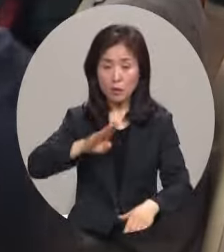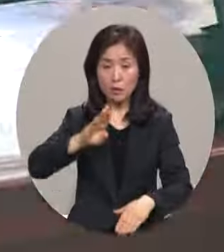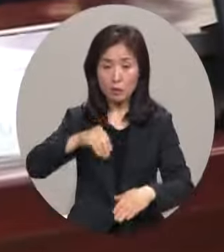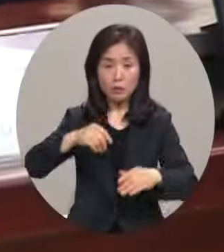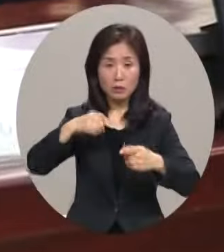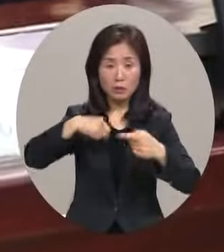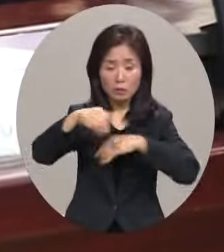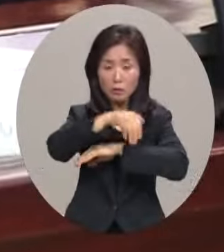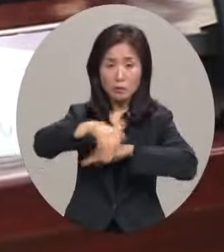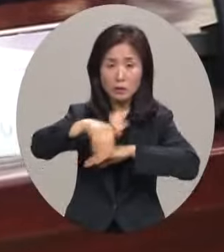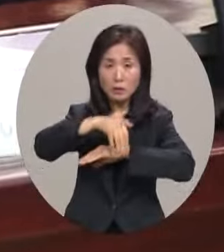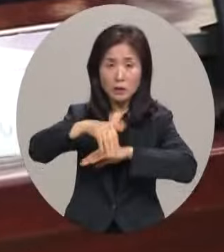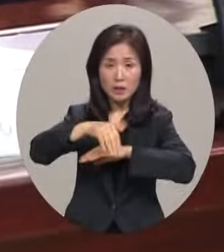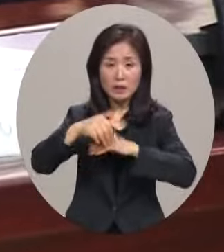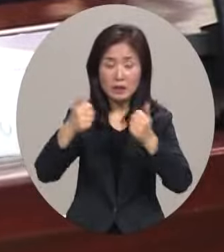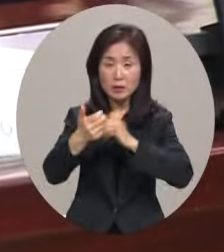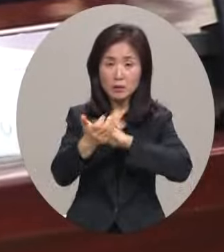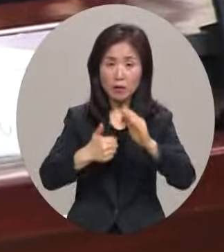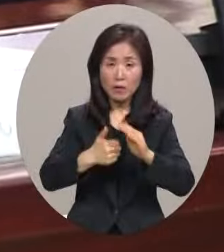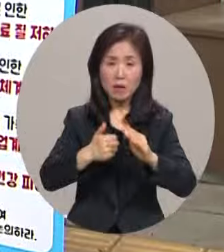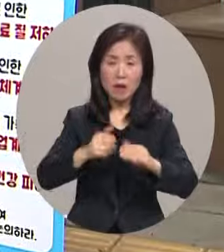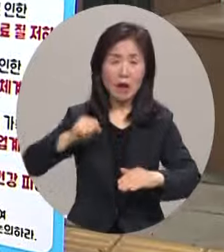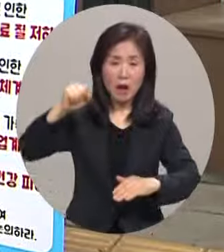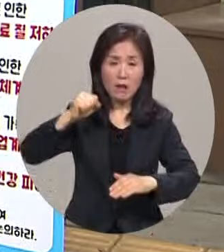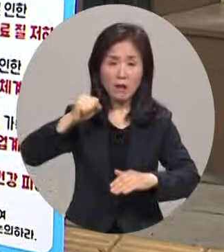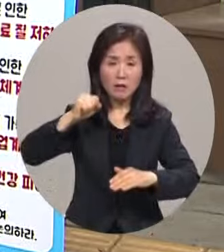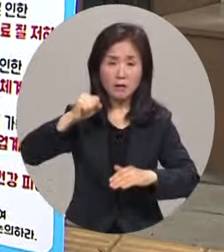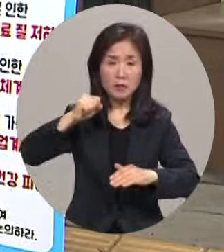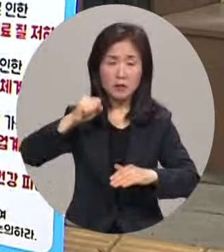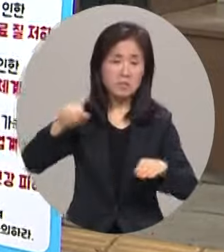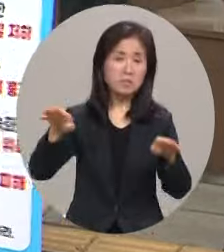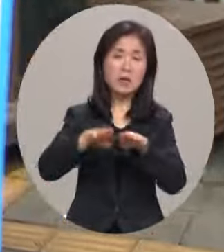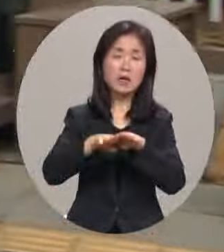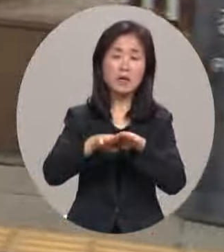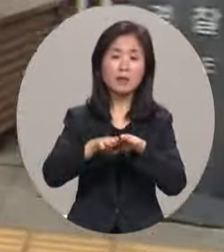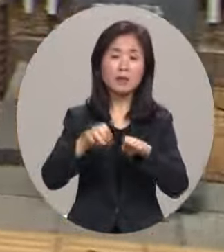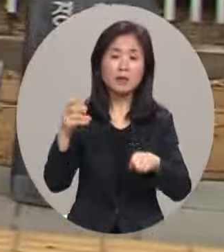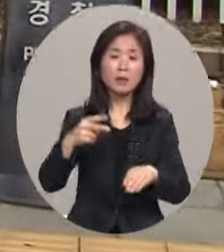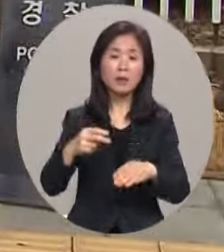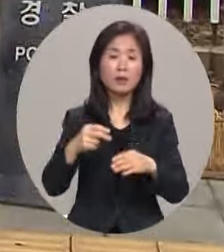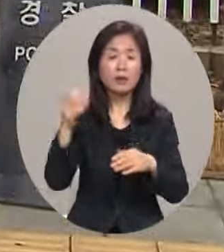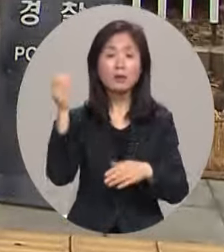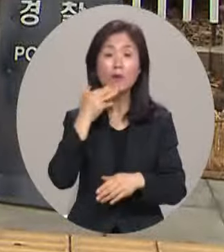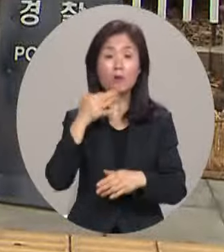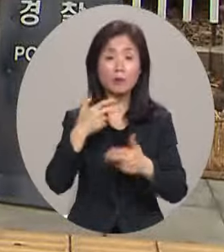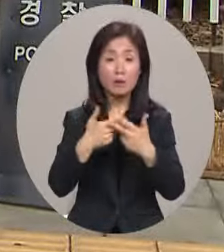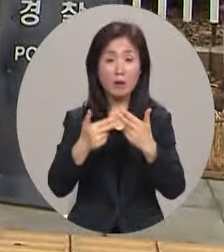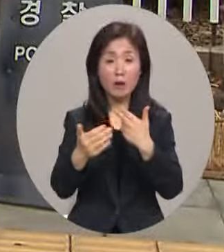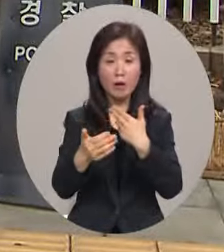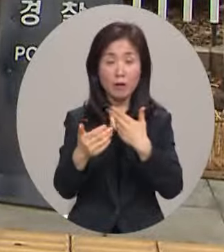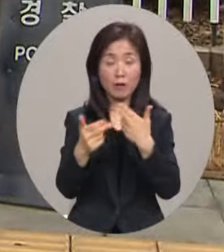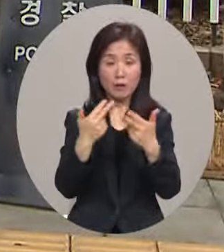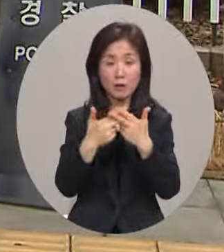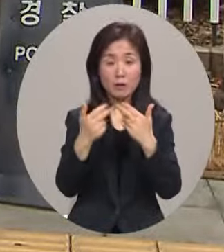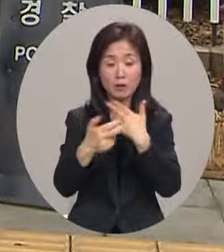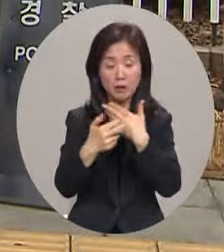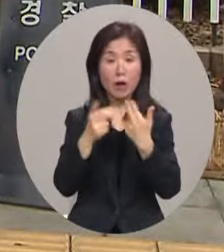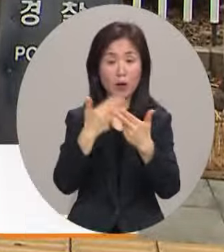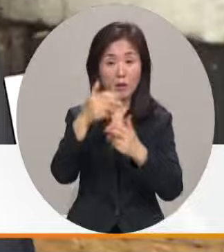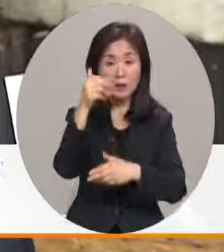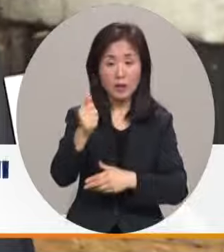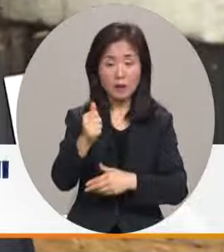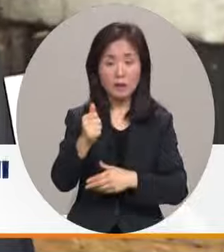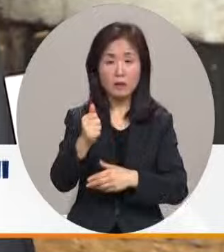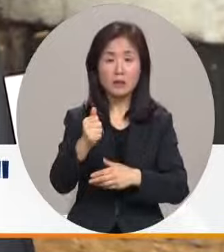뒤 사퇴를 선언했고 서울의사협회장은 서울청사 앞에서 1인 시위를 이어갔습니다.